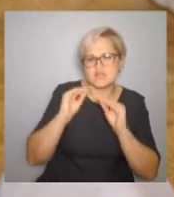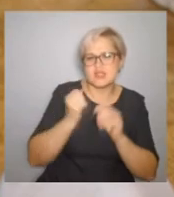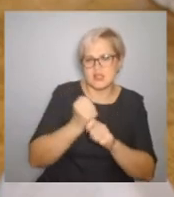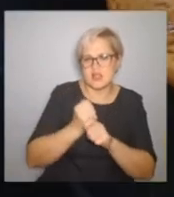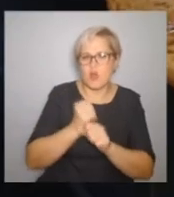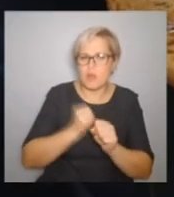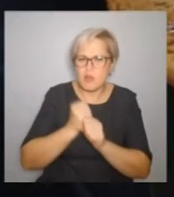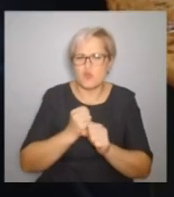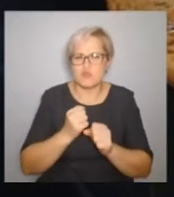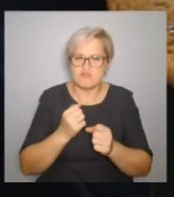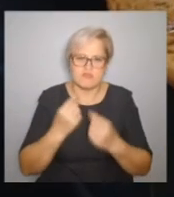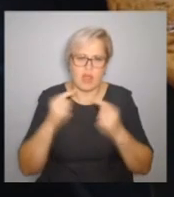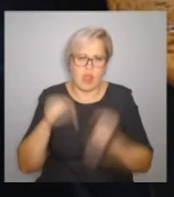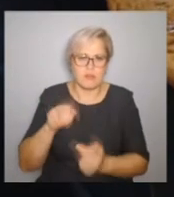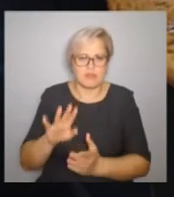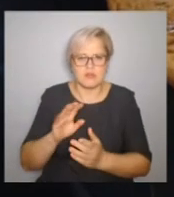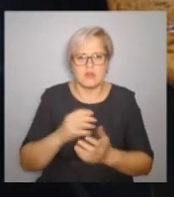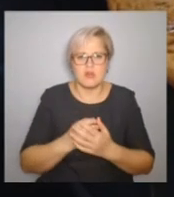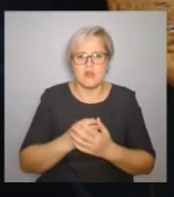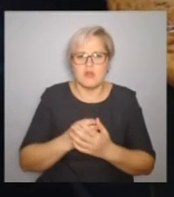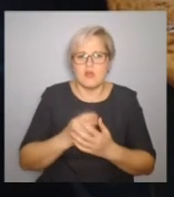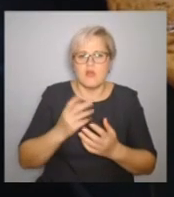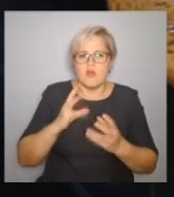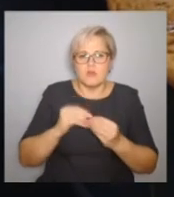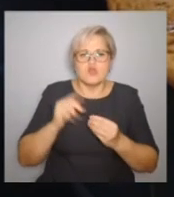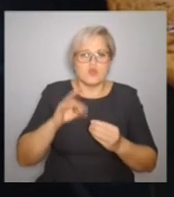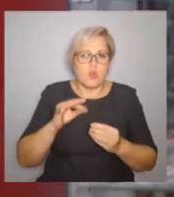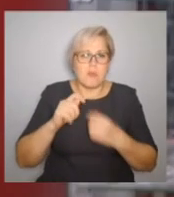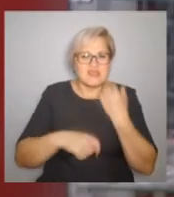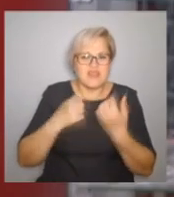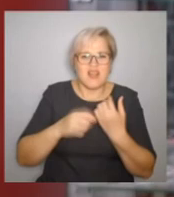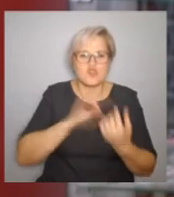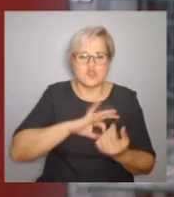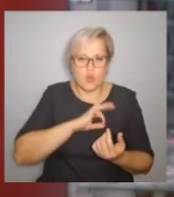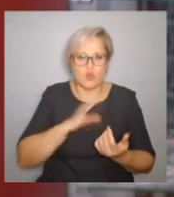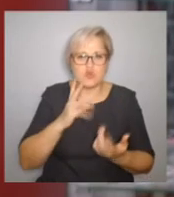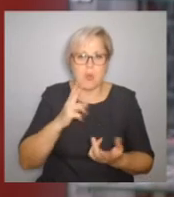лося. Ну, в общем-то, такой материал используют. К мастерам